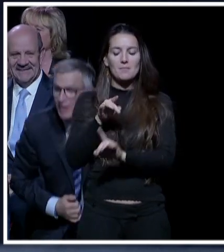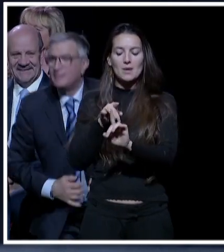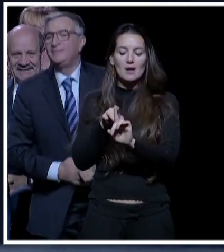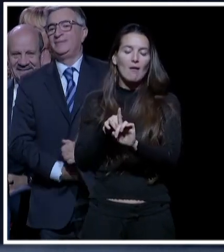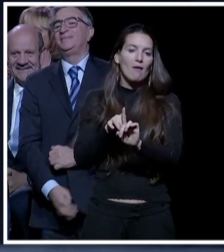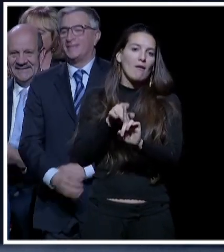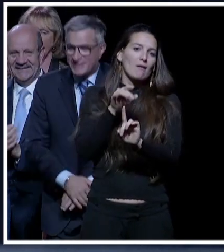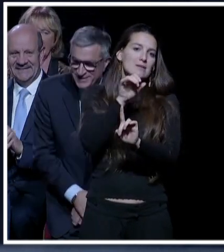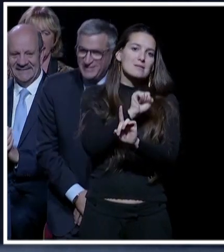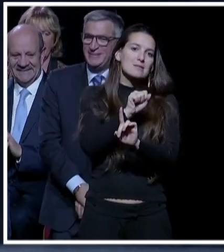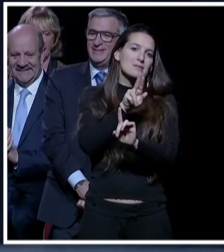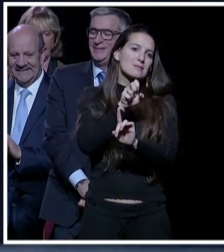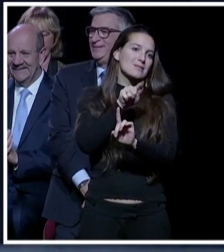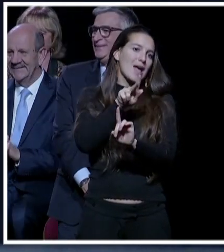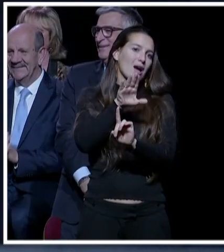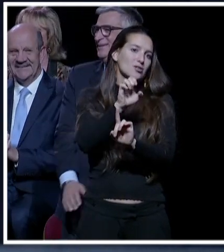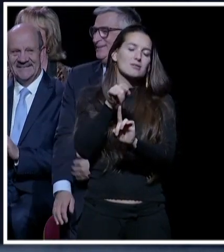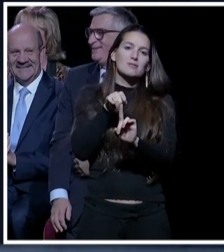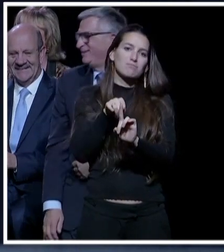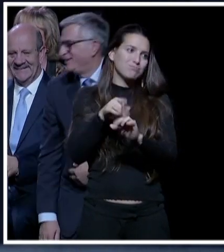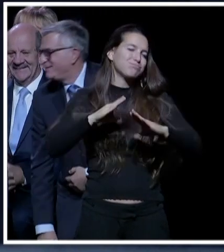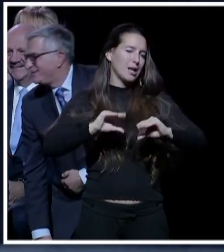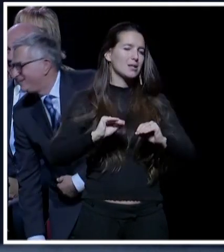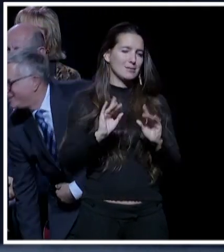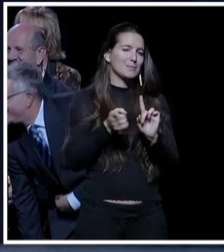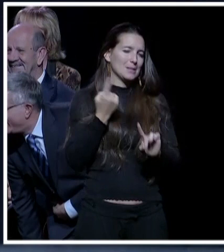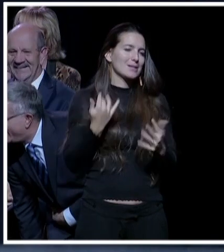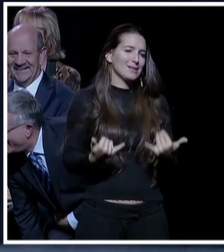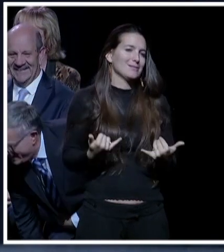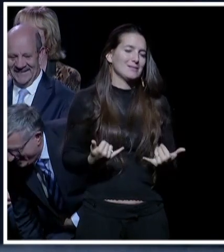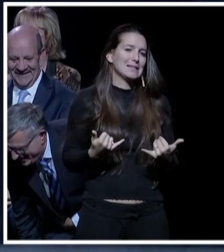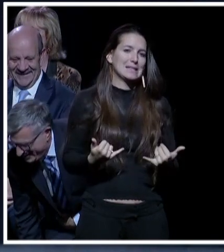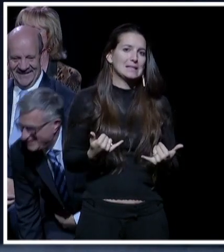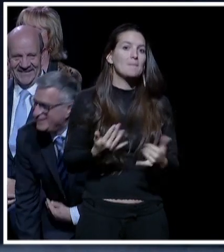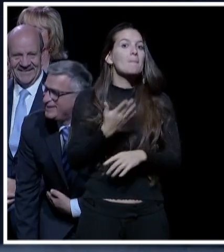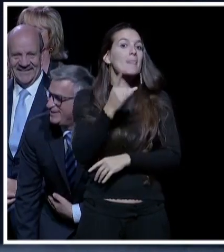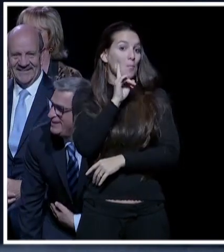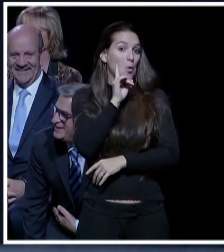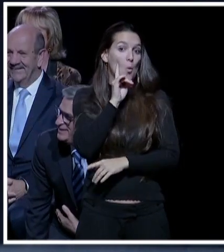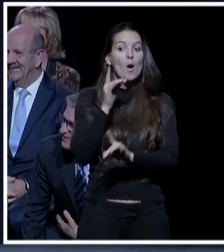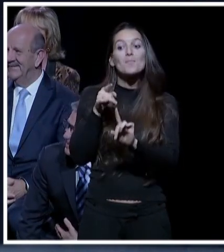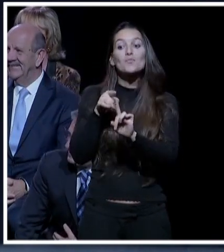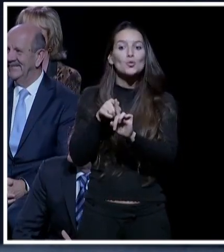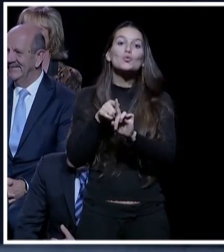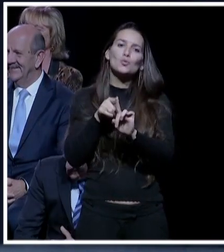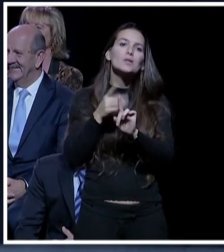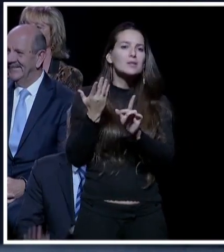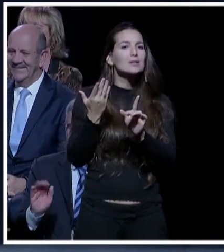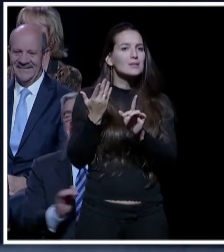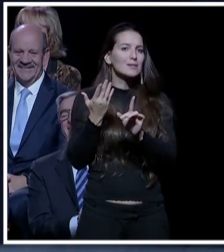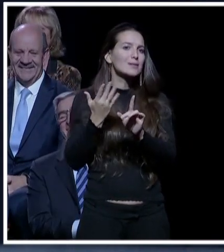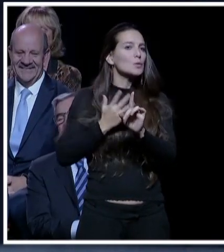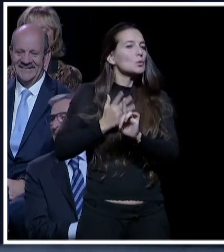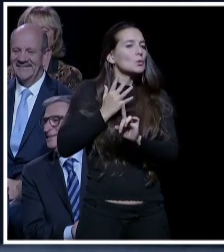c'est quelqu'un qui a une place un peu particulière ici. À la fois parce que c'est le plus canétant des Antibois, on n'en dit pas